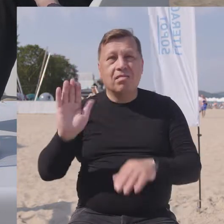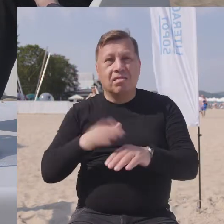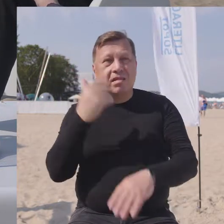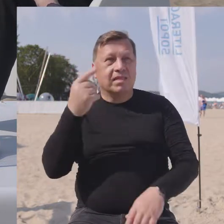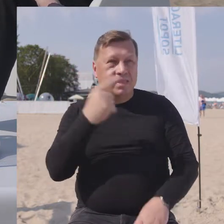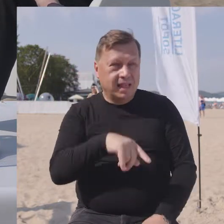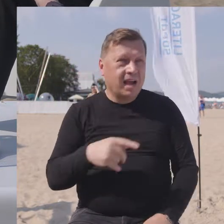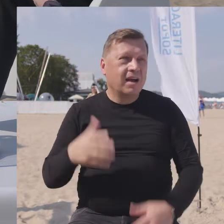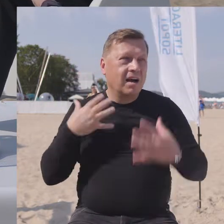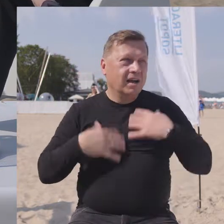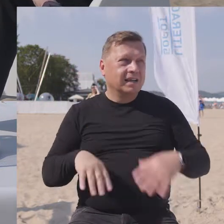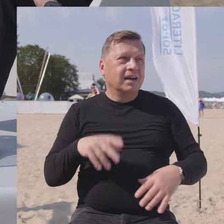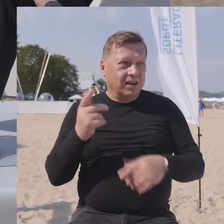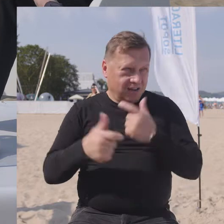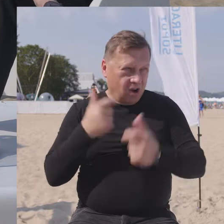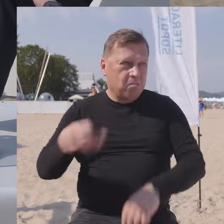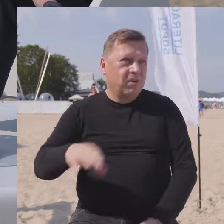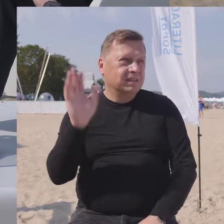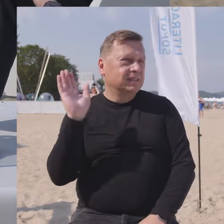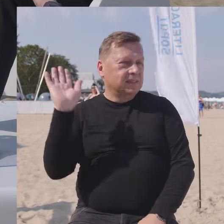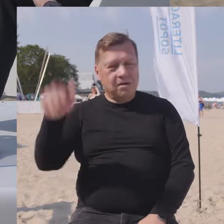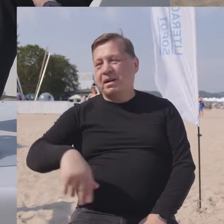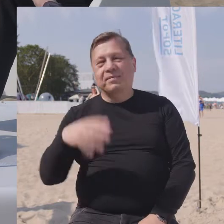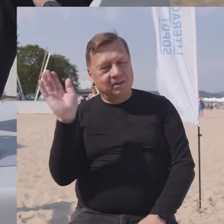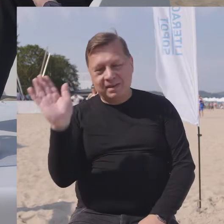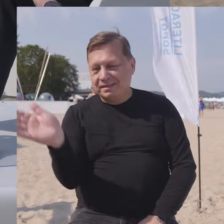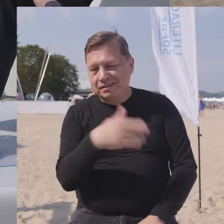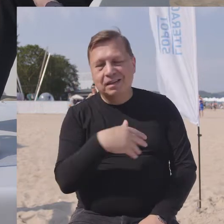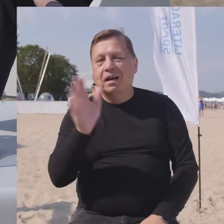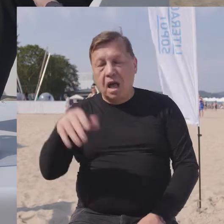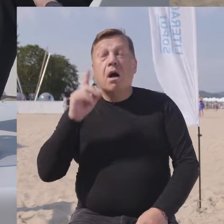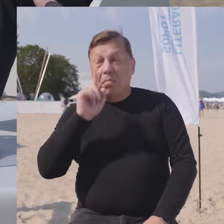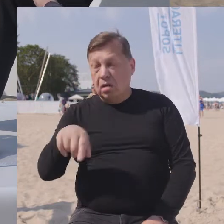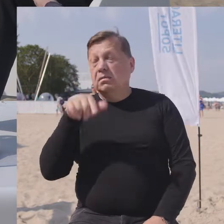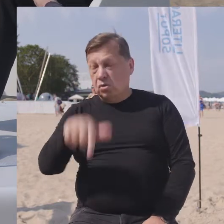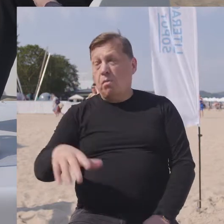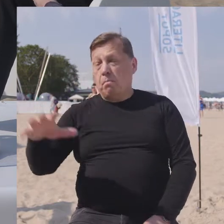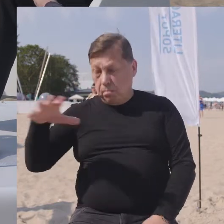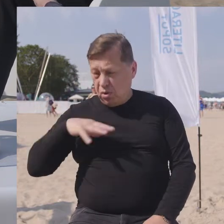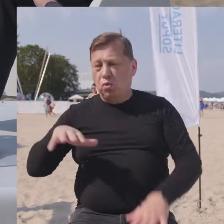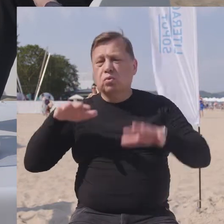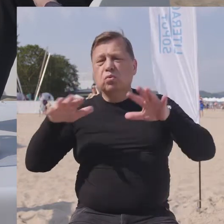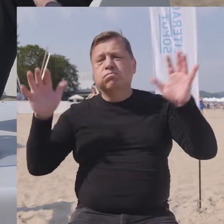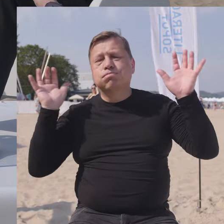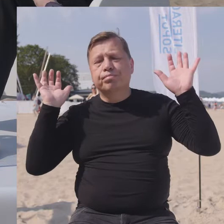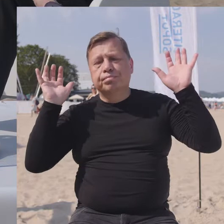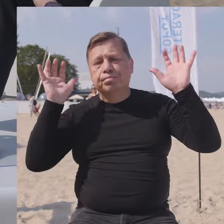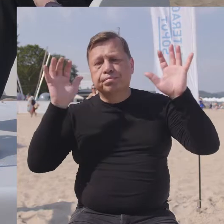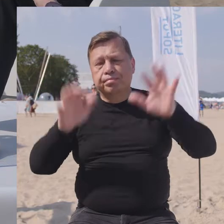to. W każdym razie to na wyciągnięcie ręki było też takim